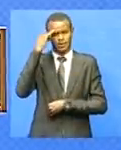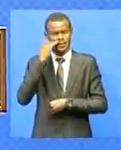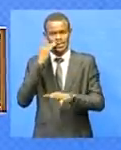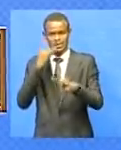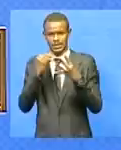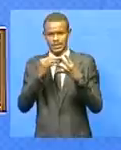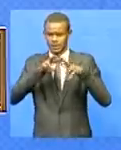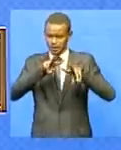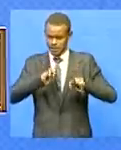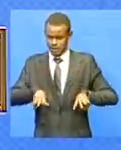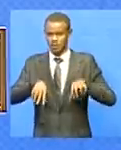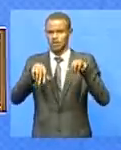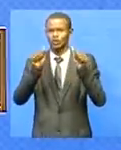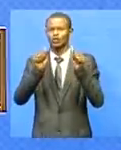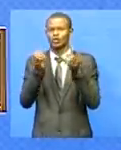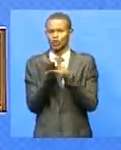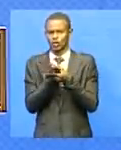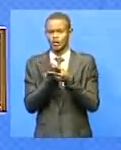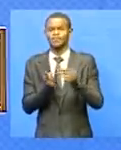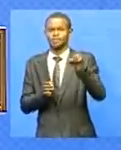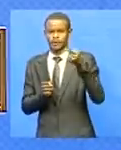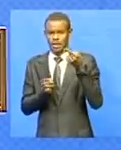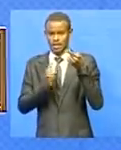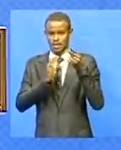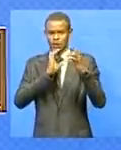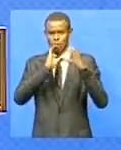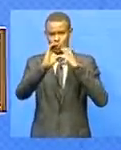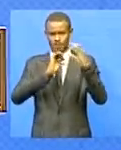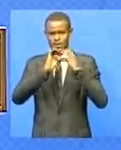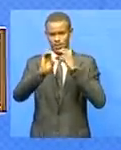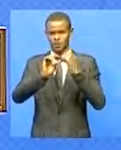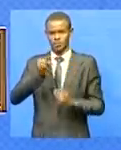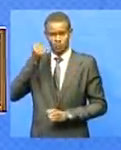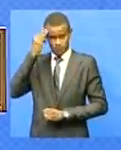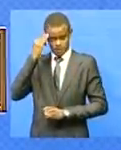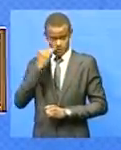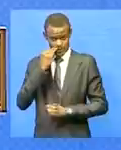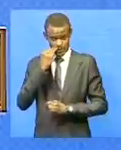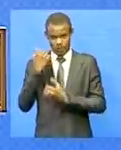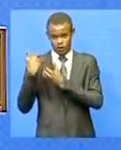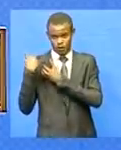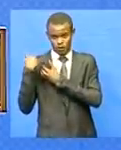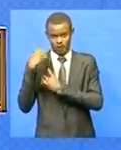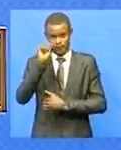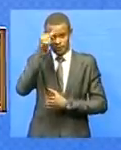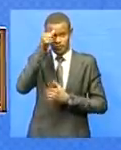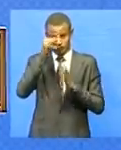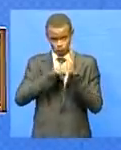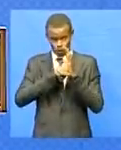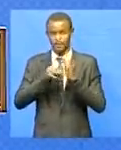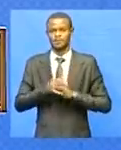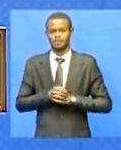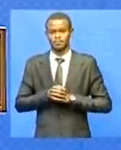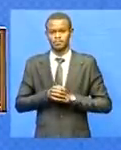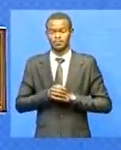dossiers. 1. De la communication du Premier ministre chef du gouvernement. La communication du